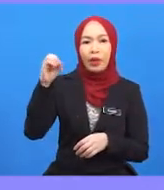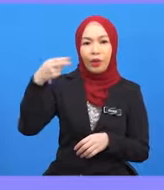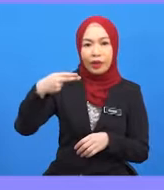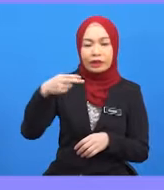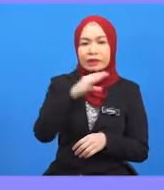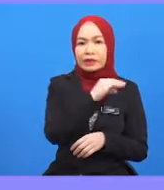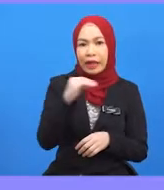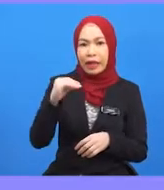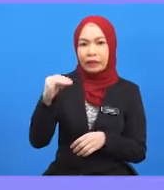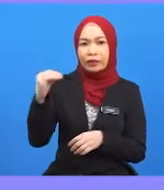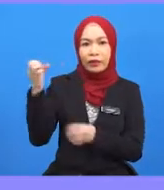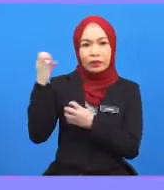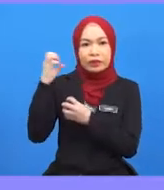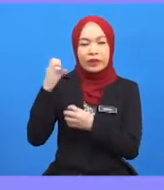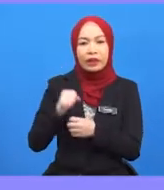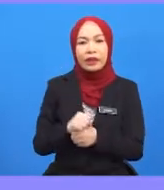Seterusnya,